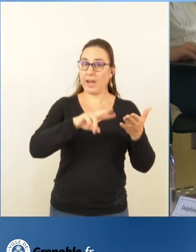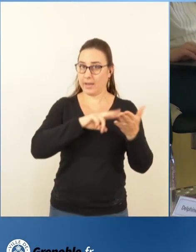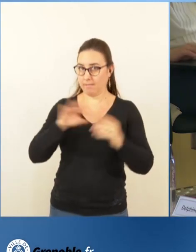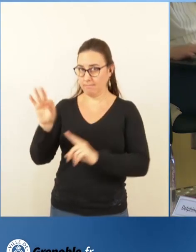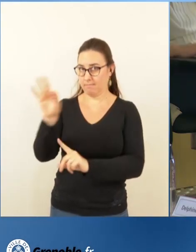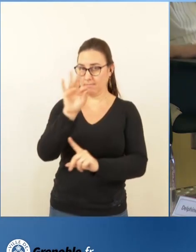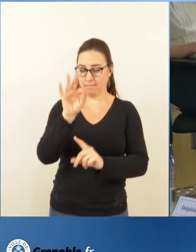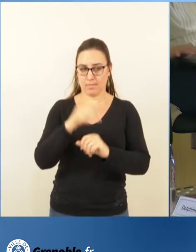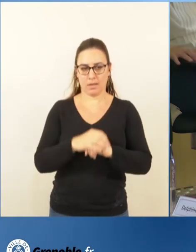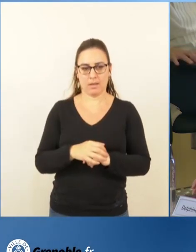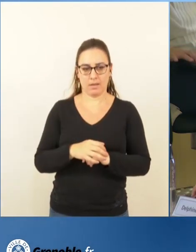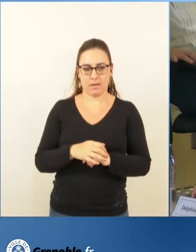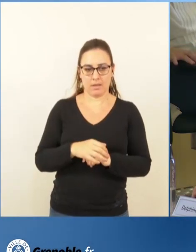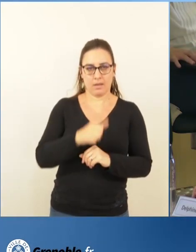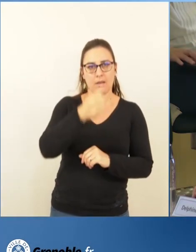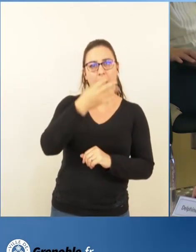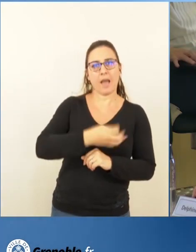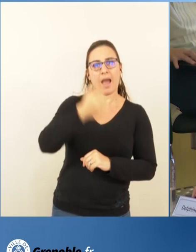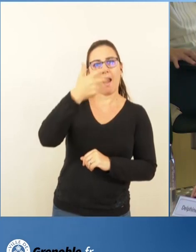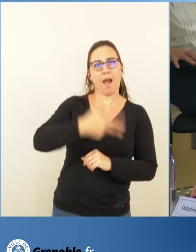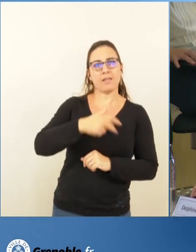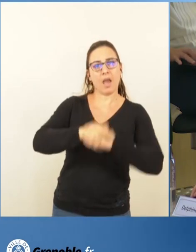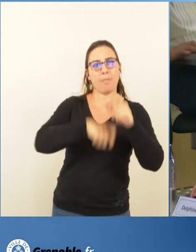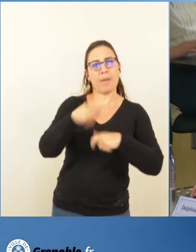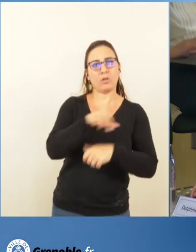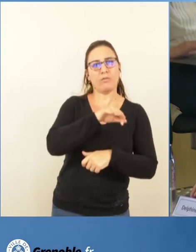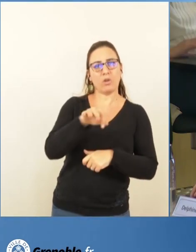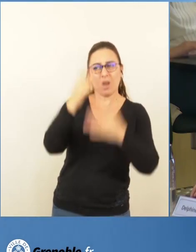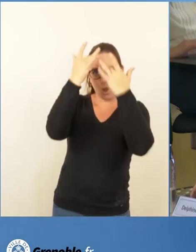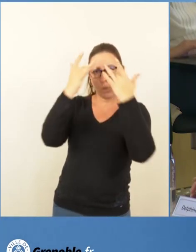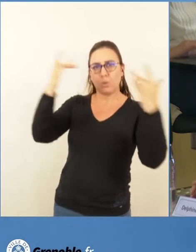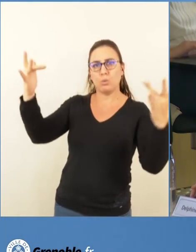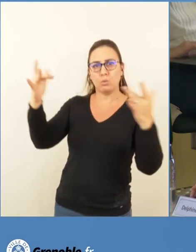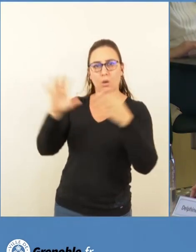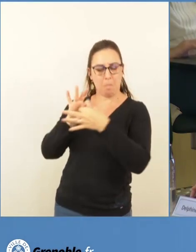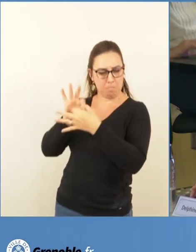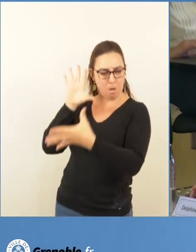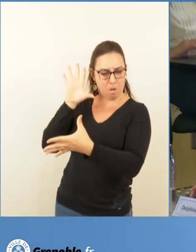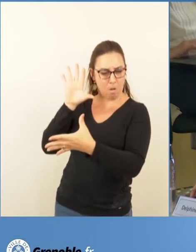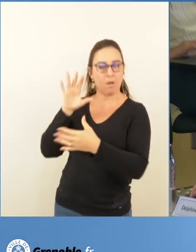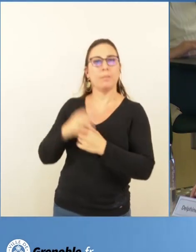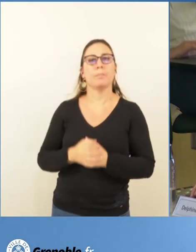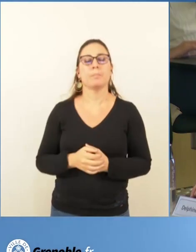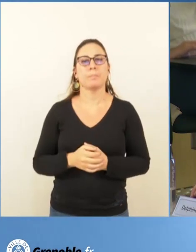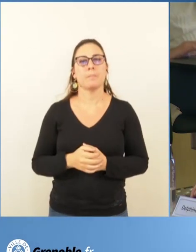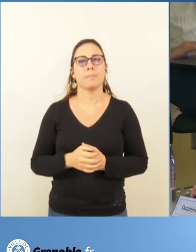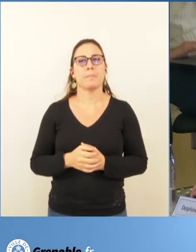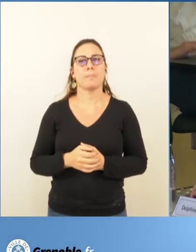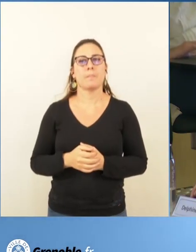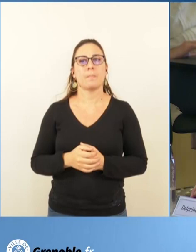contre un quart et un tiers des Français reste à l'écart de la culture on trouve